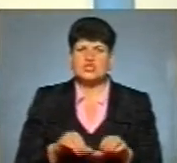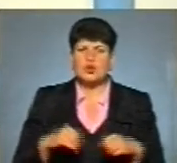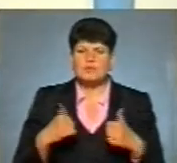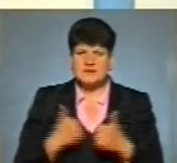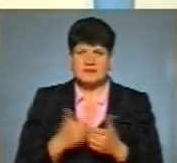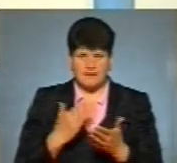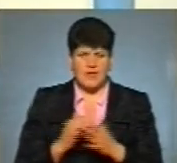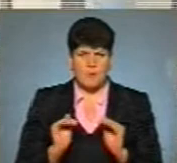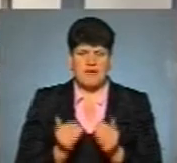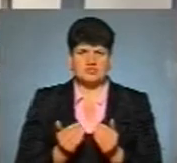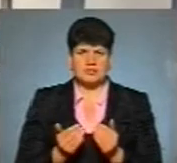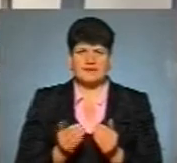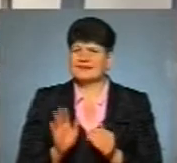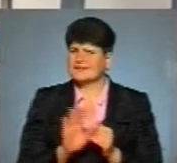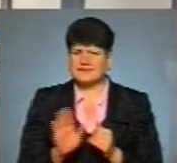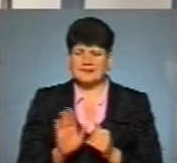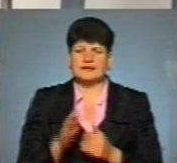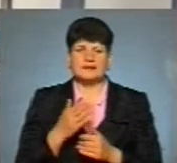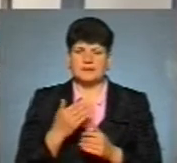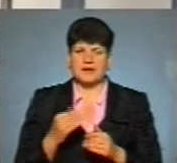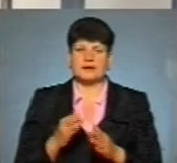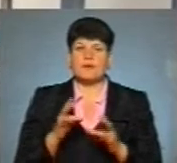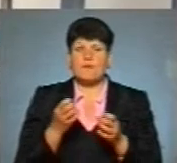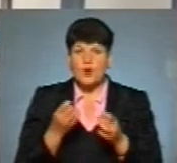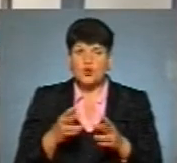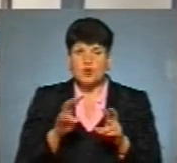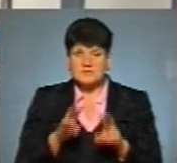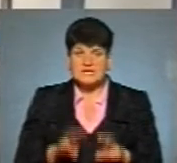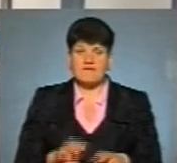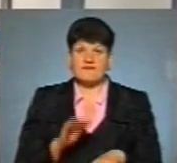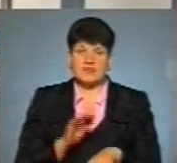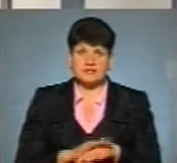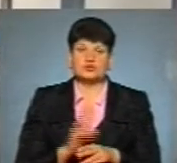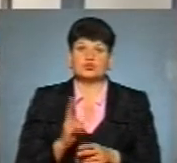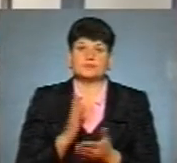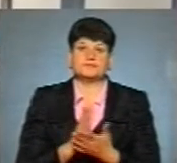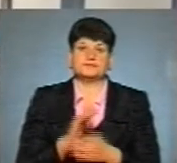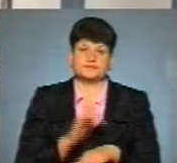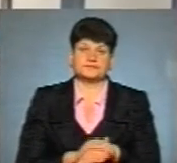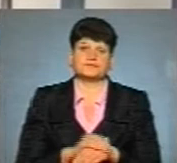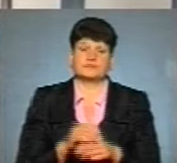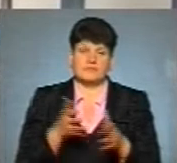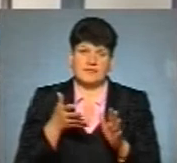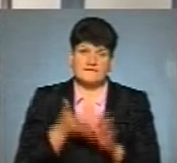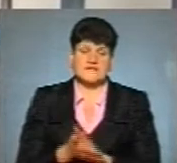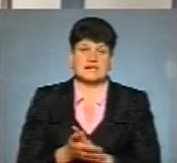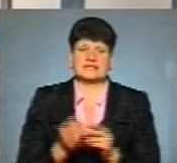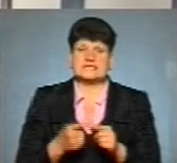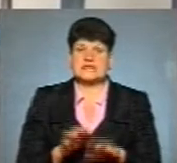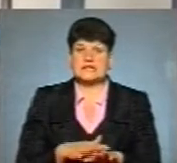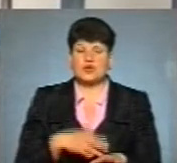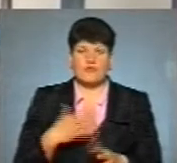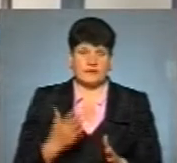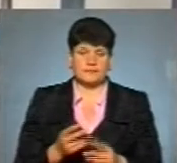є якісь обмеження у кінці? Ні, немає, але просто обстежень фактично понести витрат. Тому що це досить довгий.